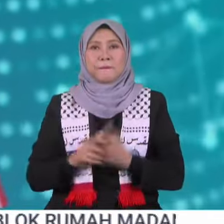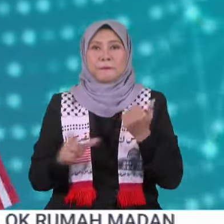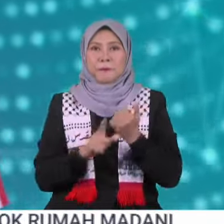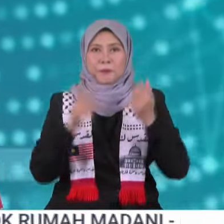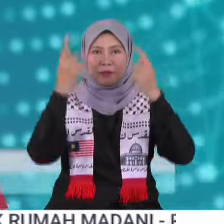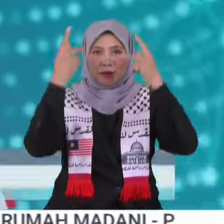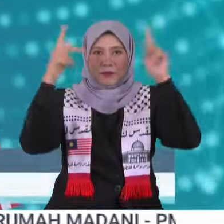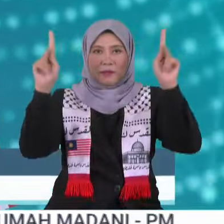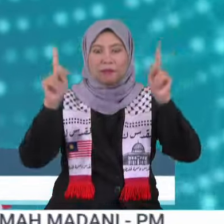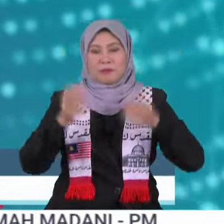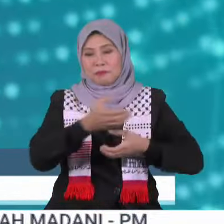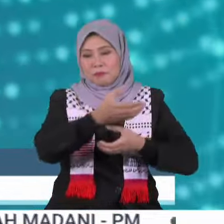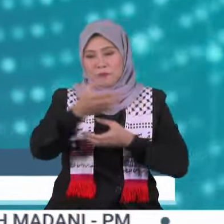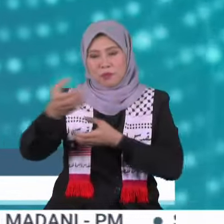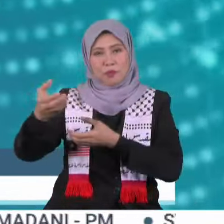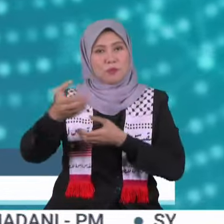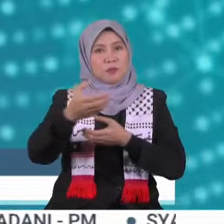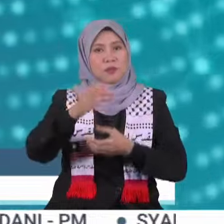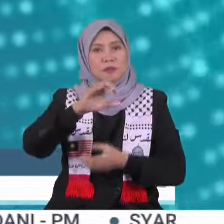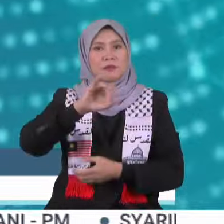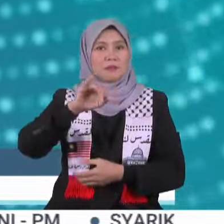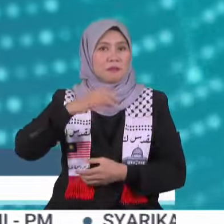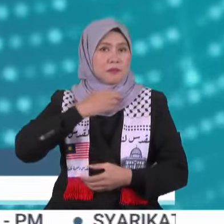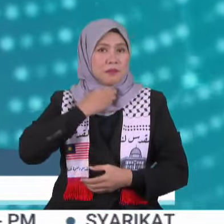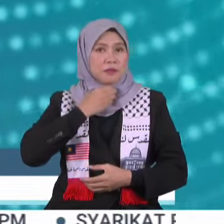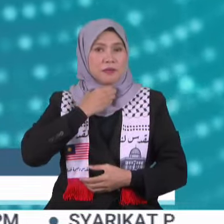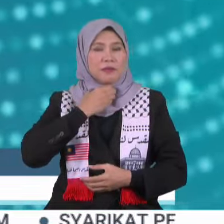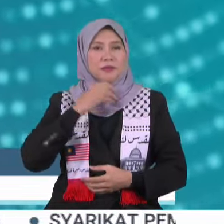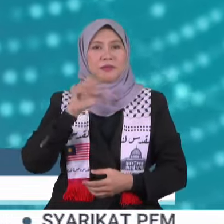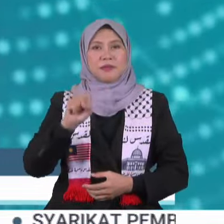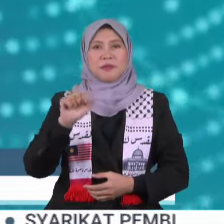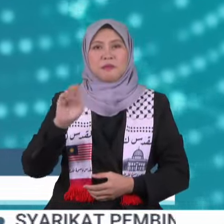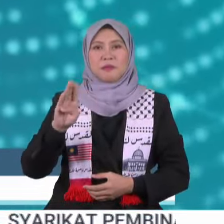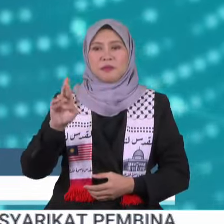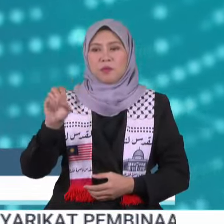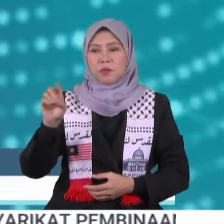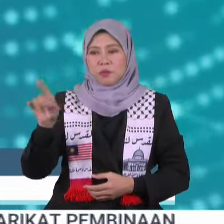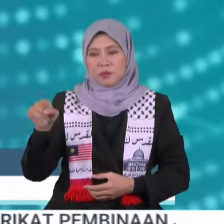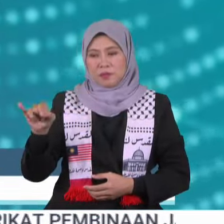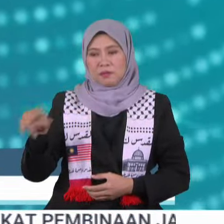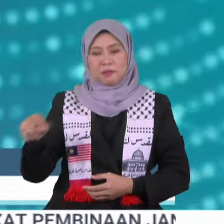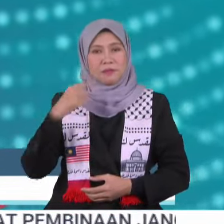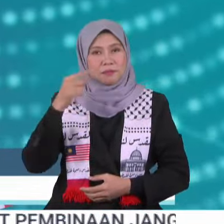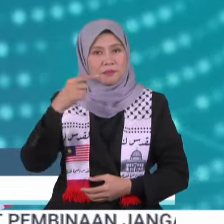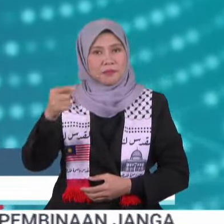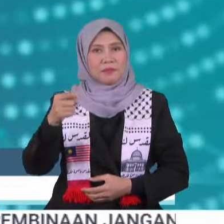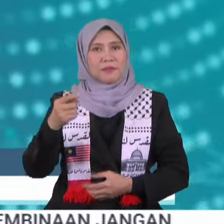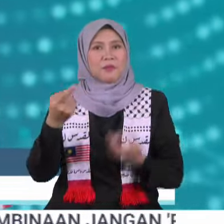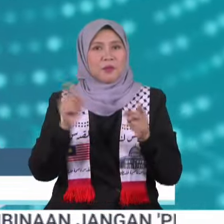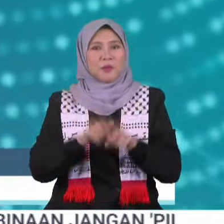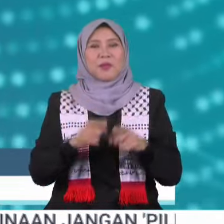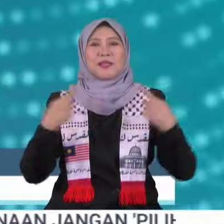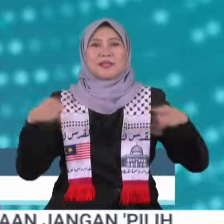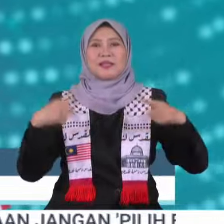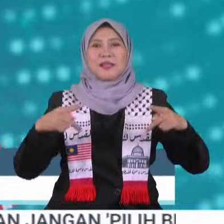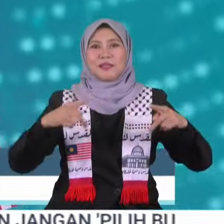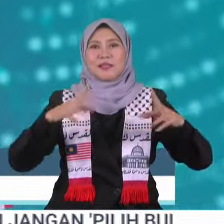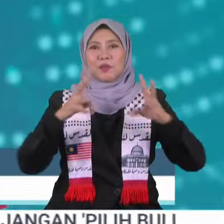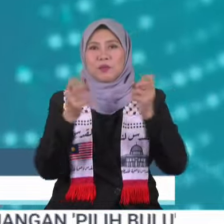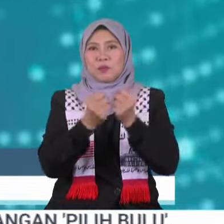Bahagian Operasi Jabatan Bomba dan Penyelamat Malaysia JBPM Perak, Sabrozi Nur Ahmad kata, kejadian yang berlaku melibatkan kedai bengkel